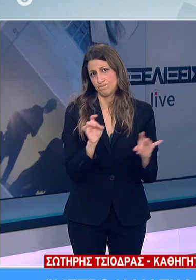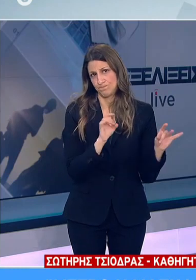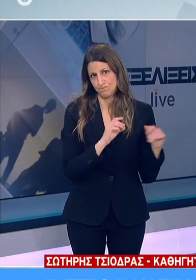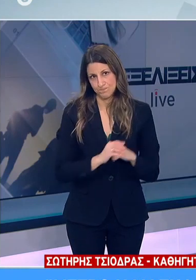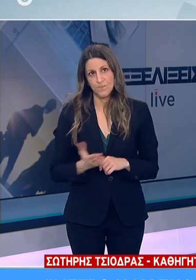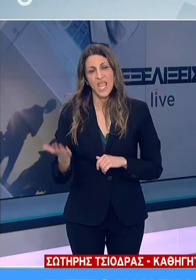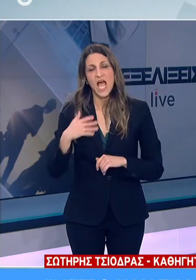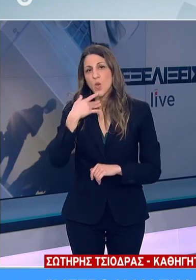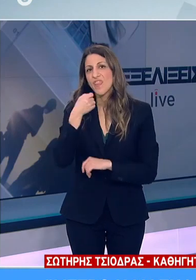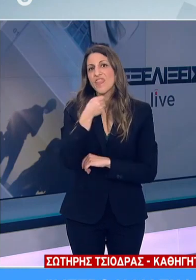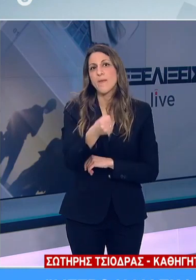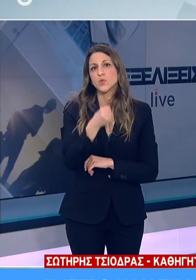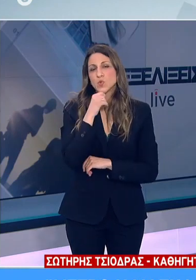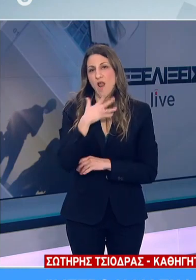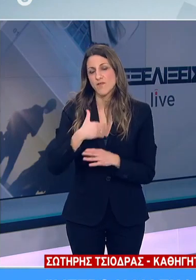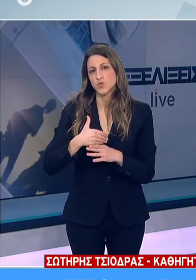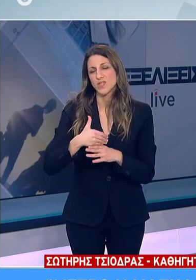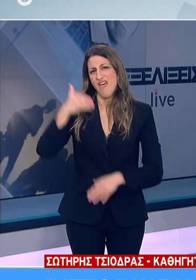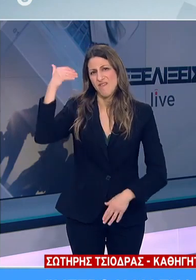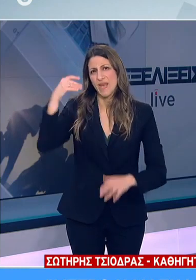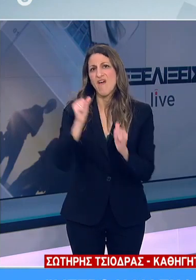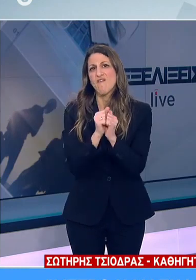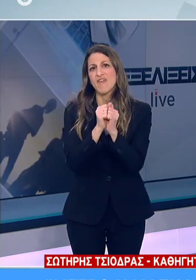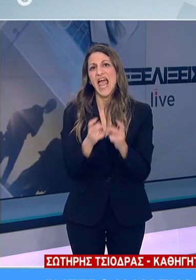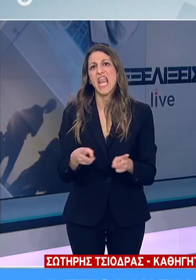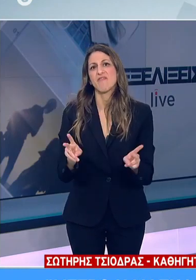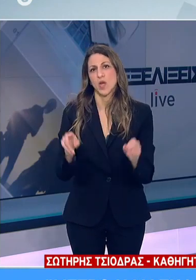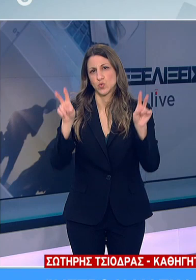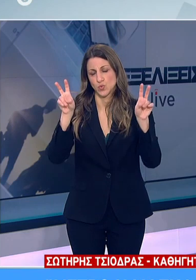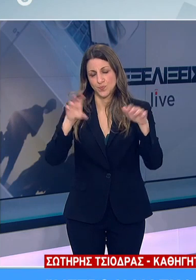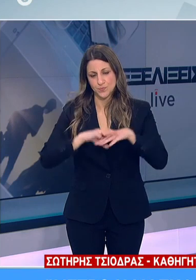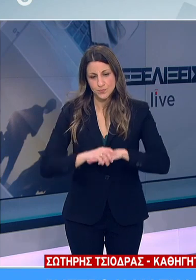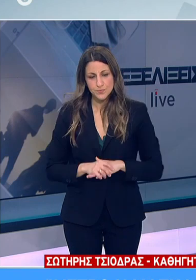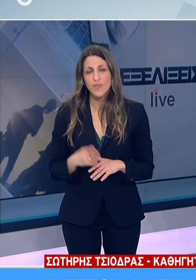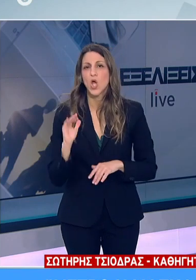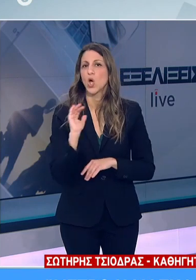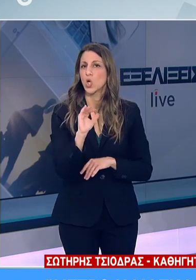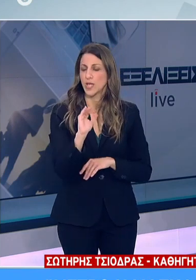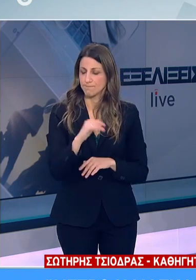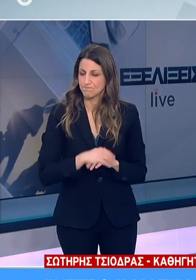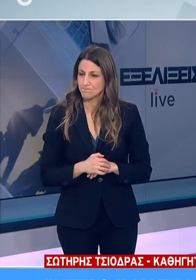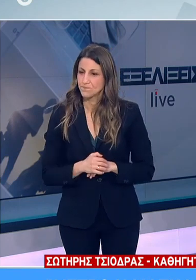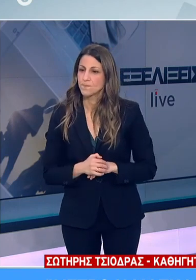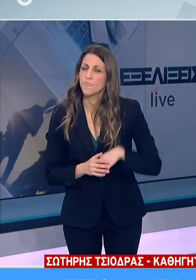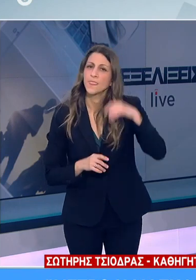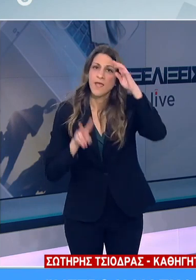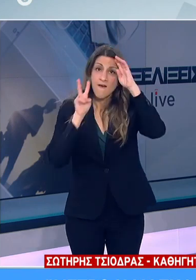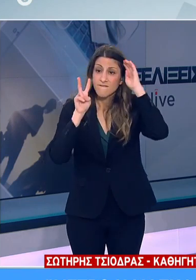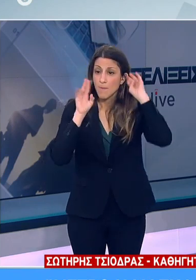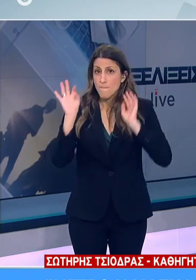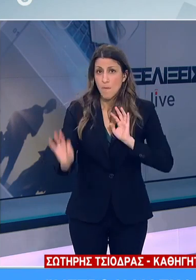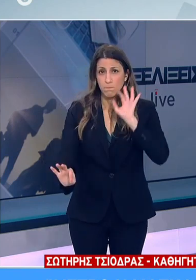από την εφημερίδα Φιλελεύθερος και το liberal.gr. Καθώς τα νέα κρούσματα φθήνουν και τα καινούρια περιστατικά είναι πλέον εστιασμένα